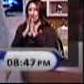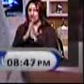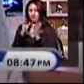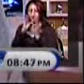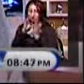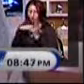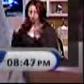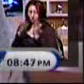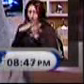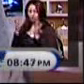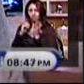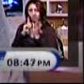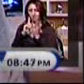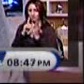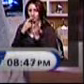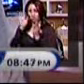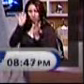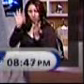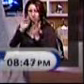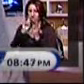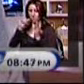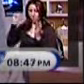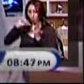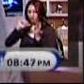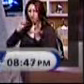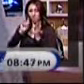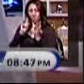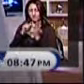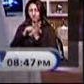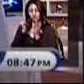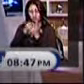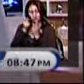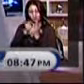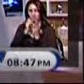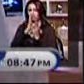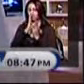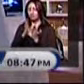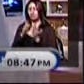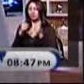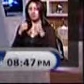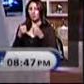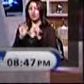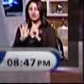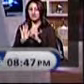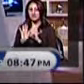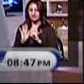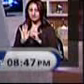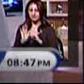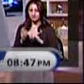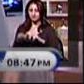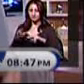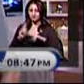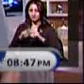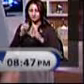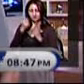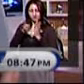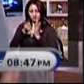لان الروايه فعلا ما فيهاش اي حاجه خالص. هو الفكره ايه؟ ان المستبد نوبي، والذين